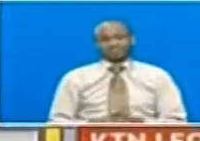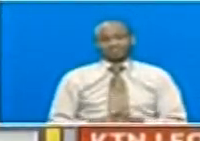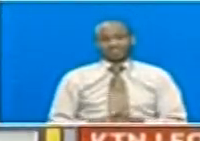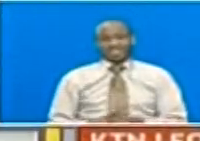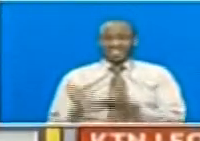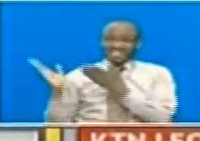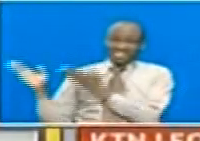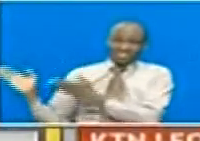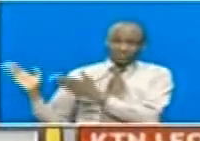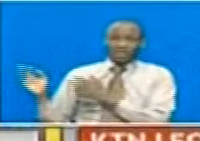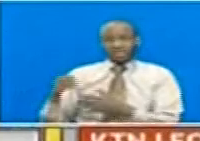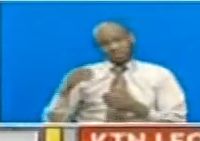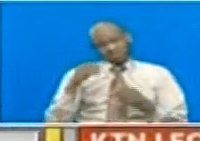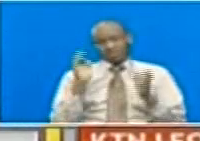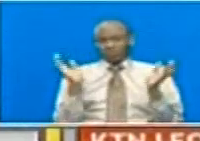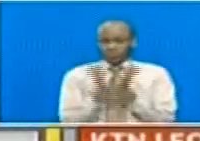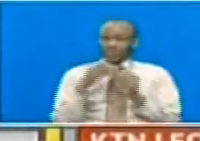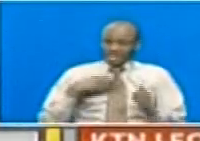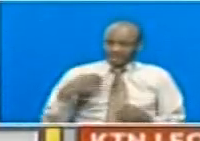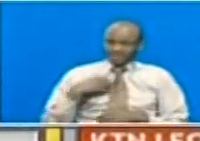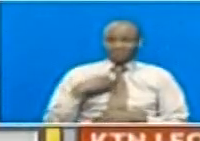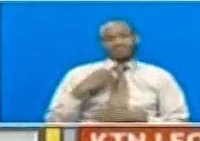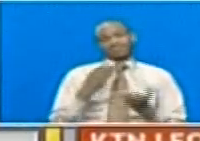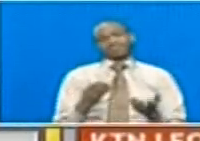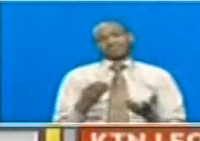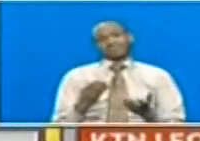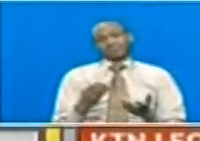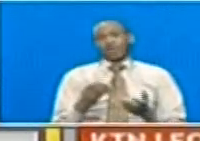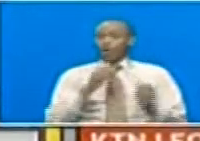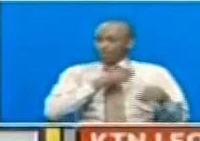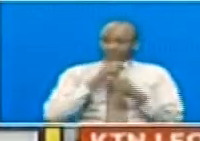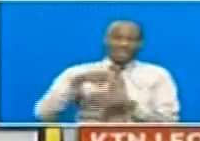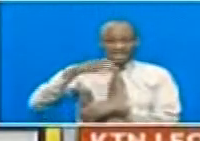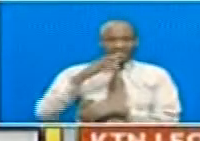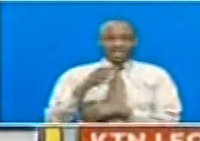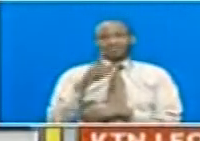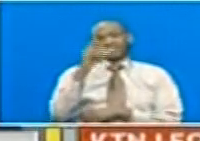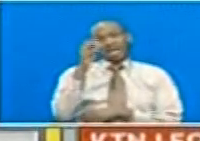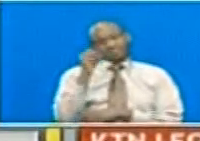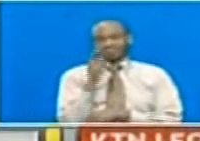Hili ni bwawa la Kobondo katika eneo la Karachuonyo Magharibi katika kaunti ya Homabay.